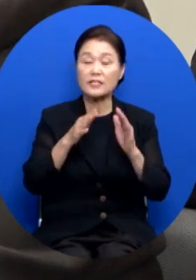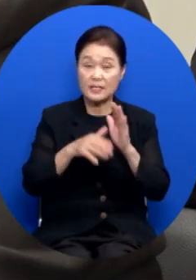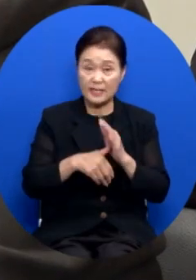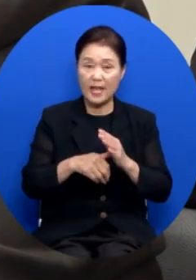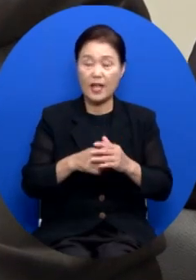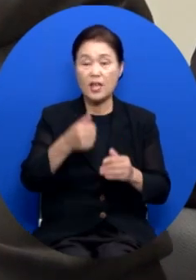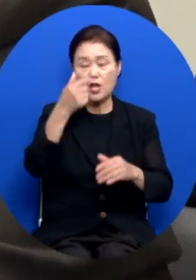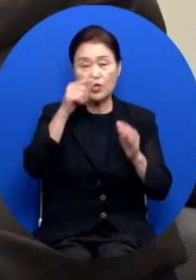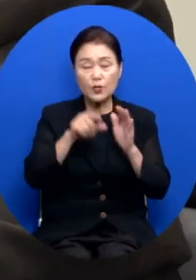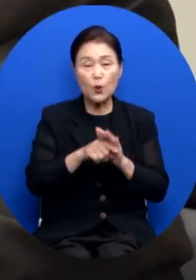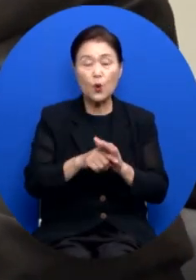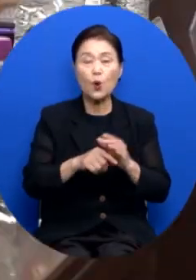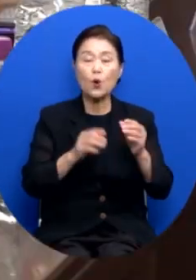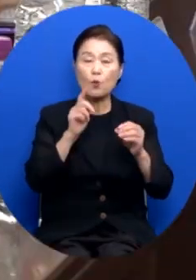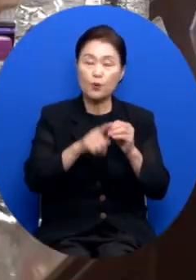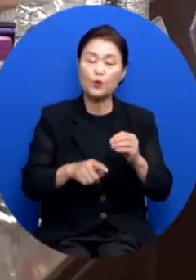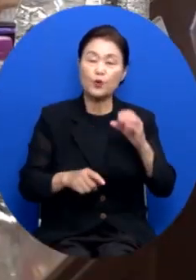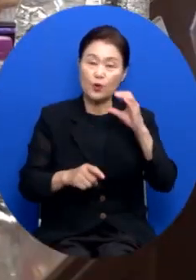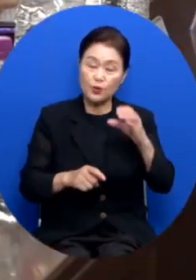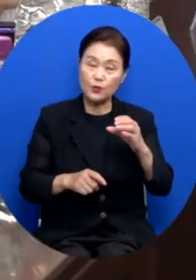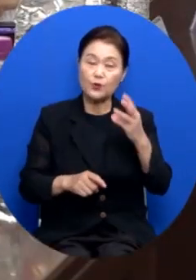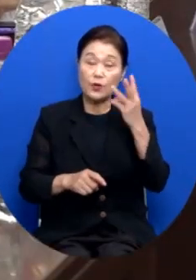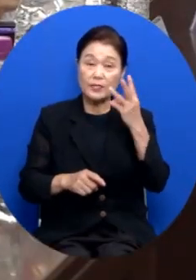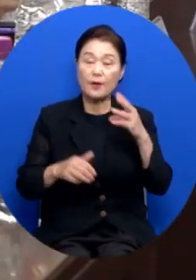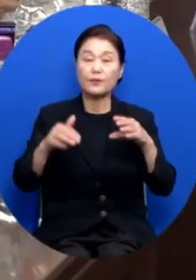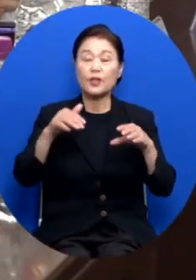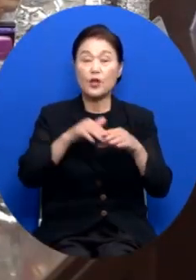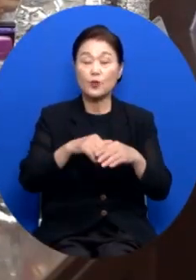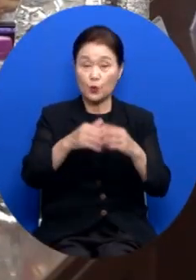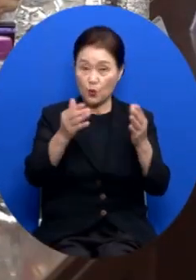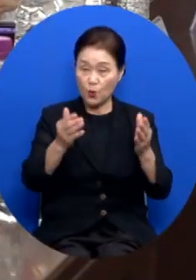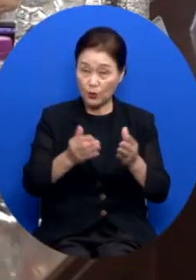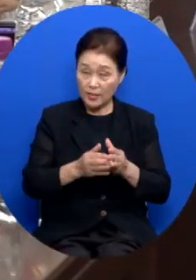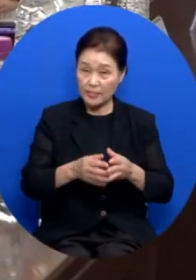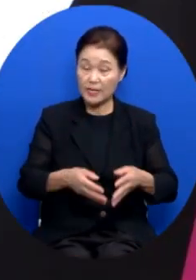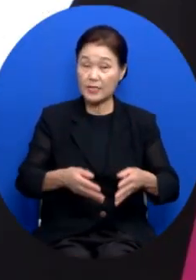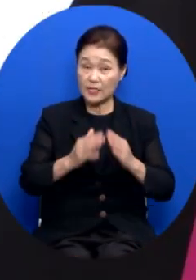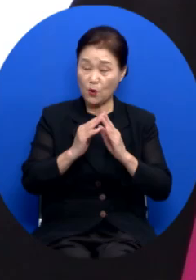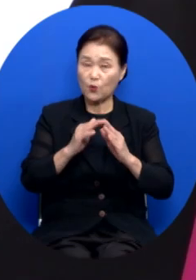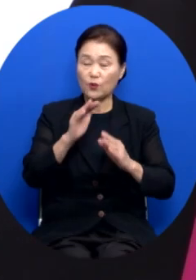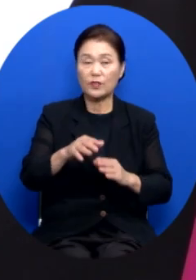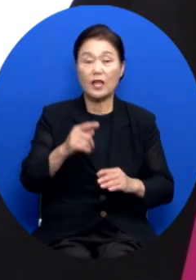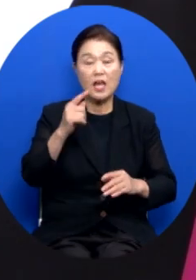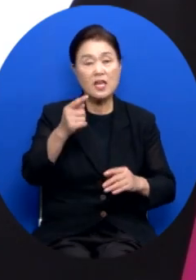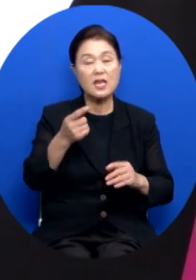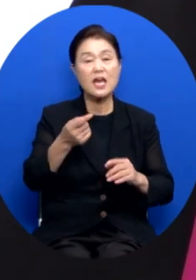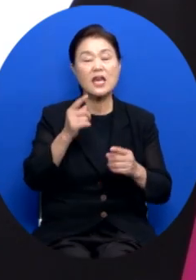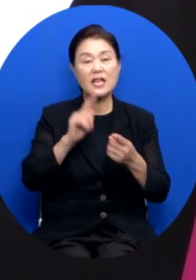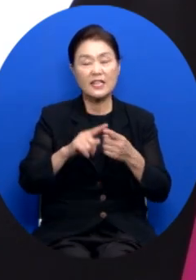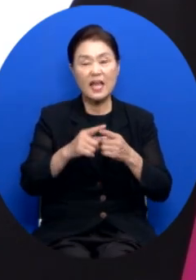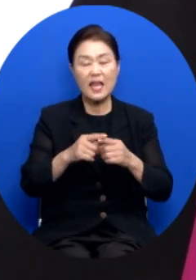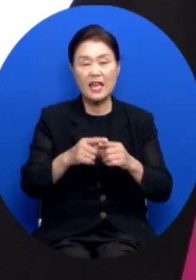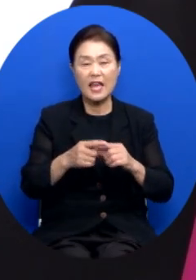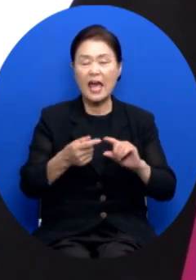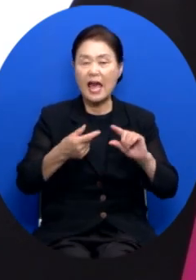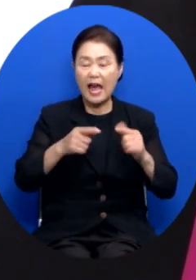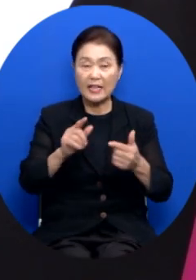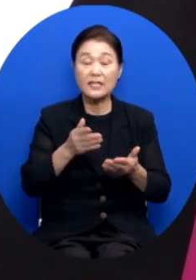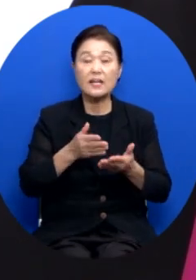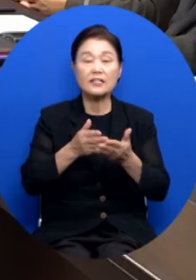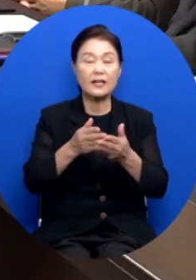기독교, 불교, 천주교, 3대 종단 협의체를 구성하는데 이의를 제기하지 않는다는 조항도